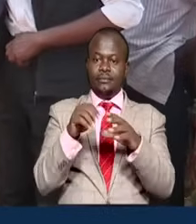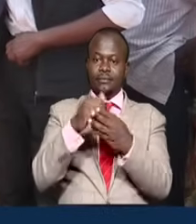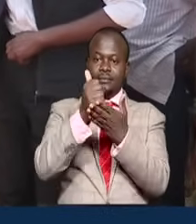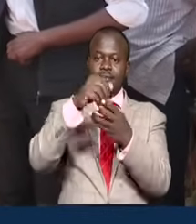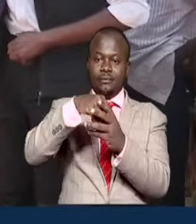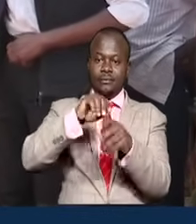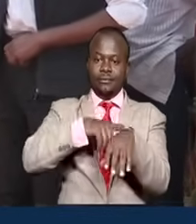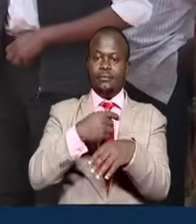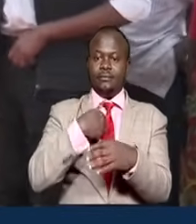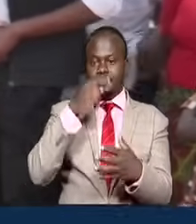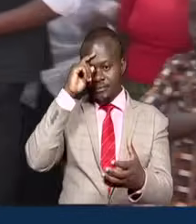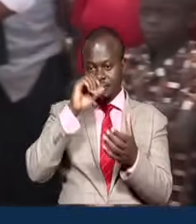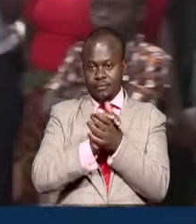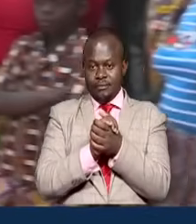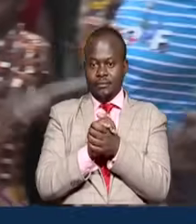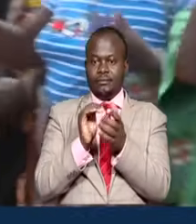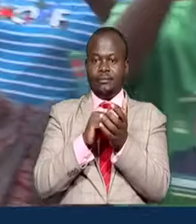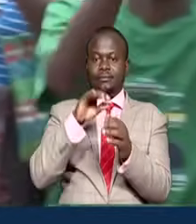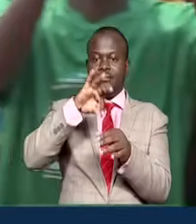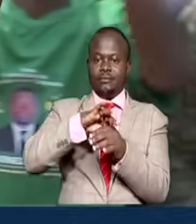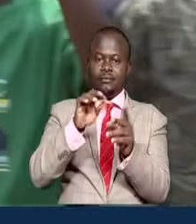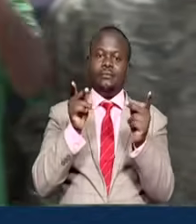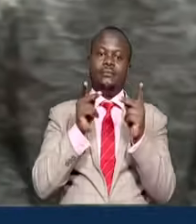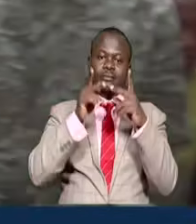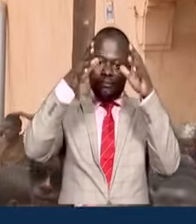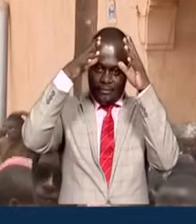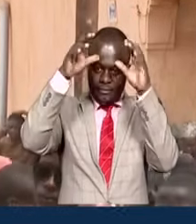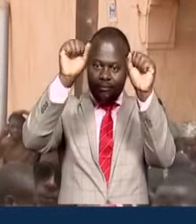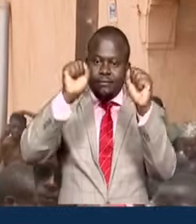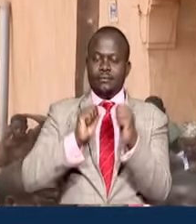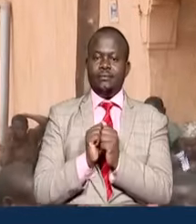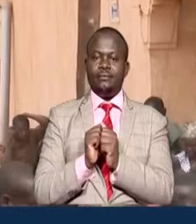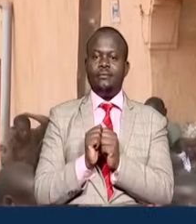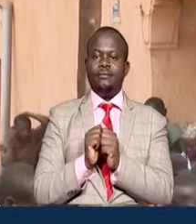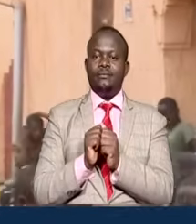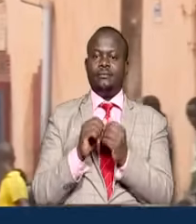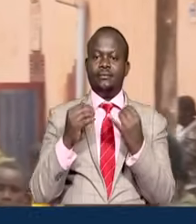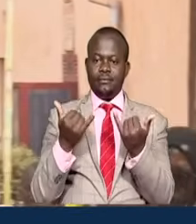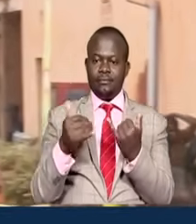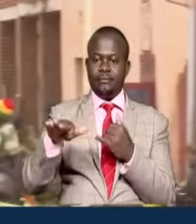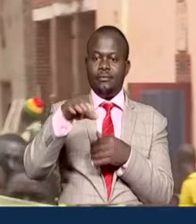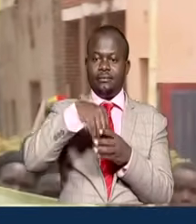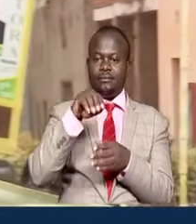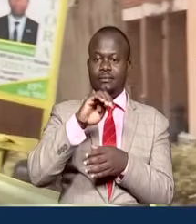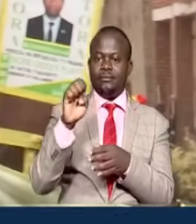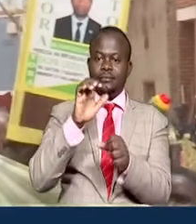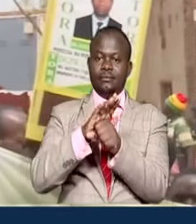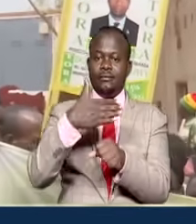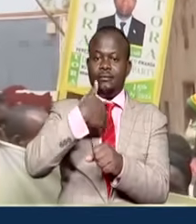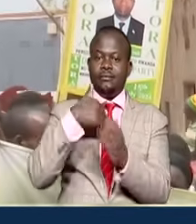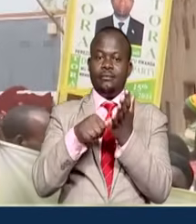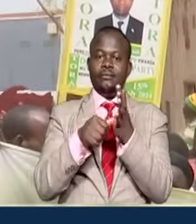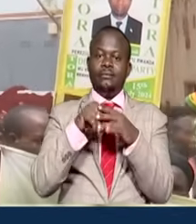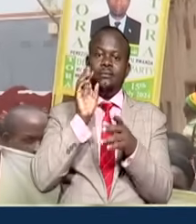gihe bamugirira icyizere bakamutora ku mwanya w'umukuru w'igihugu. Inaha mu burasirazuba mukunze kugira ikibazo